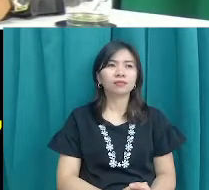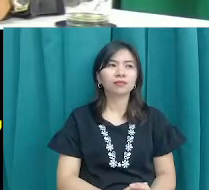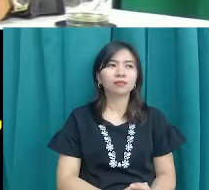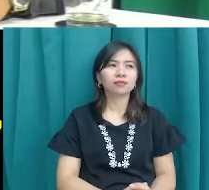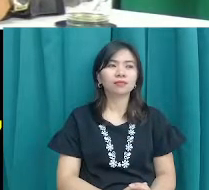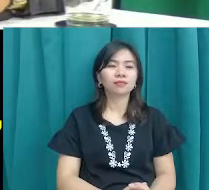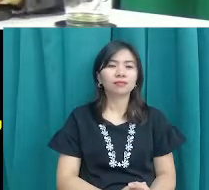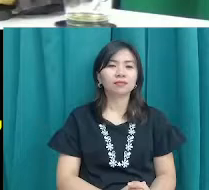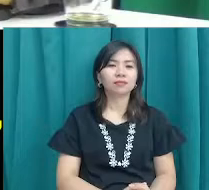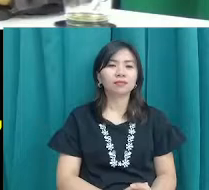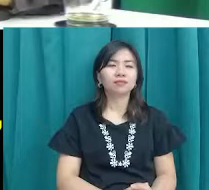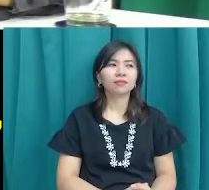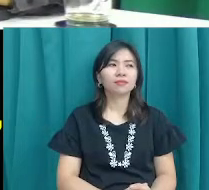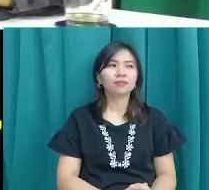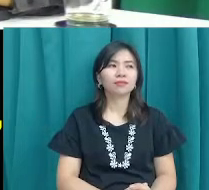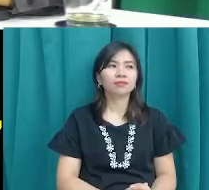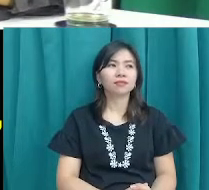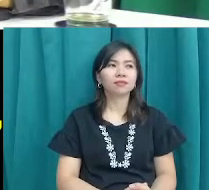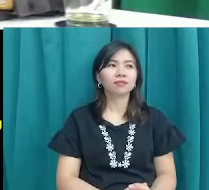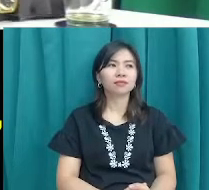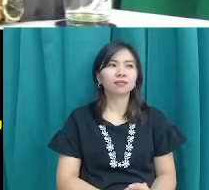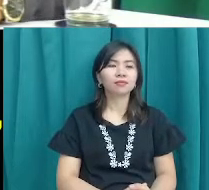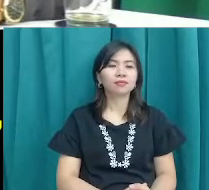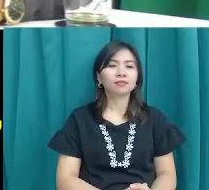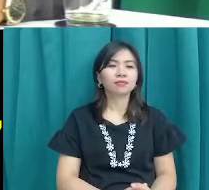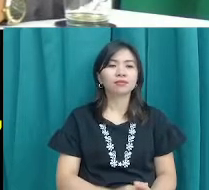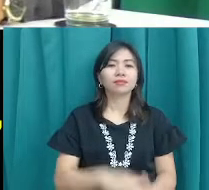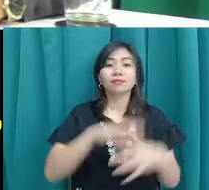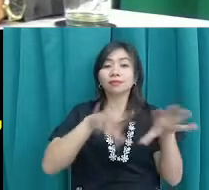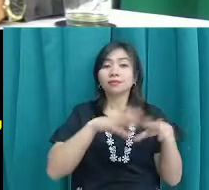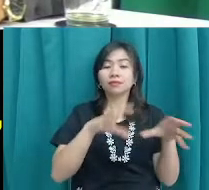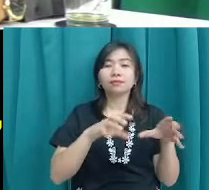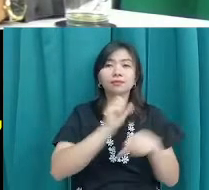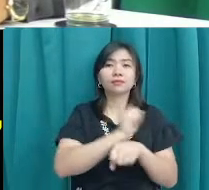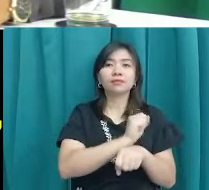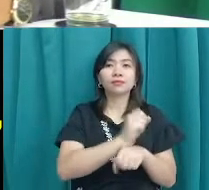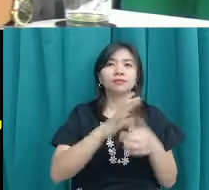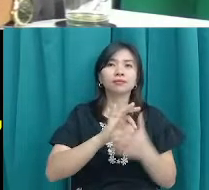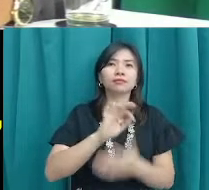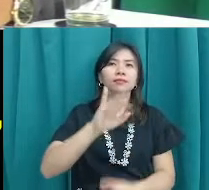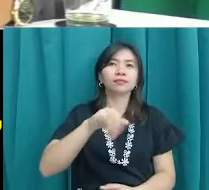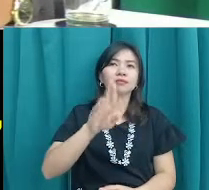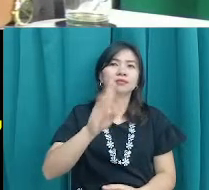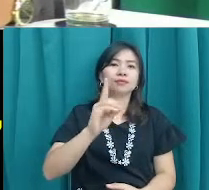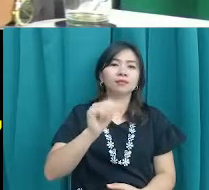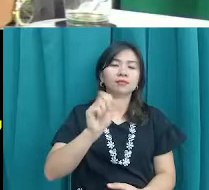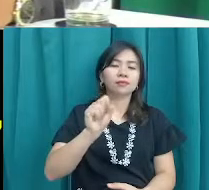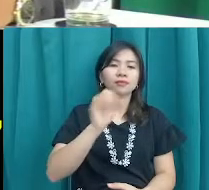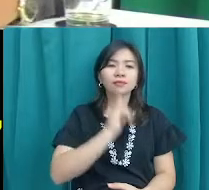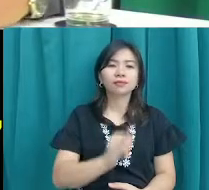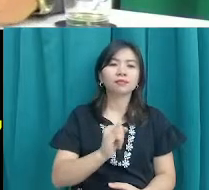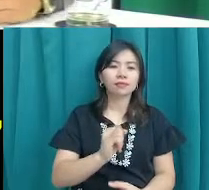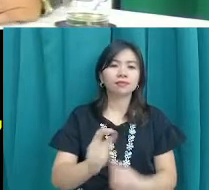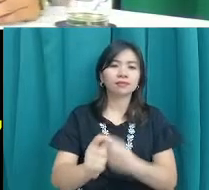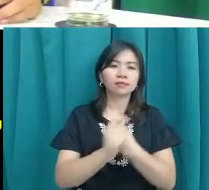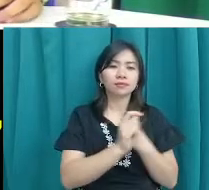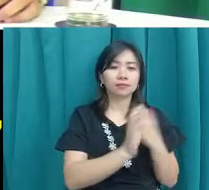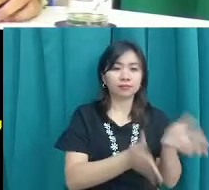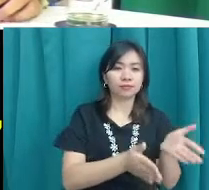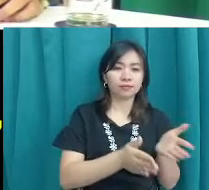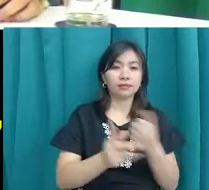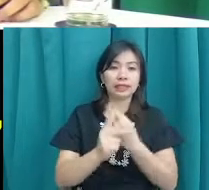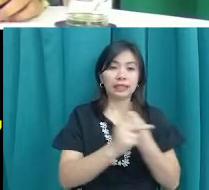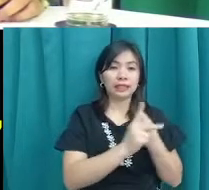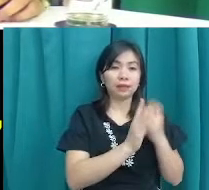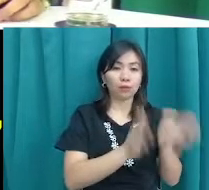Manggaganja. Treasurer. Treasurer. Treasurer siya. He is the first treasurer